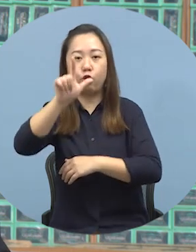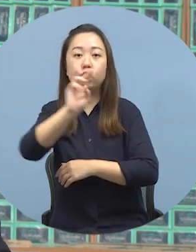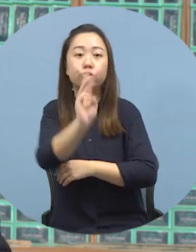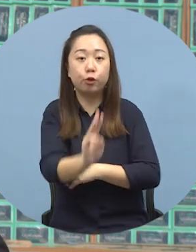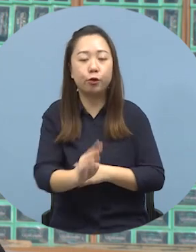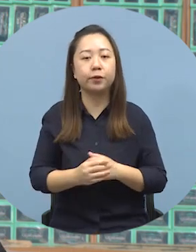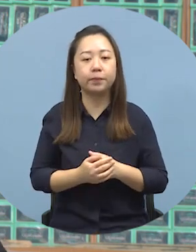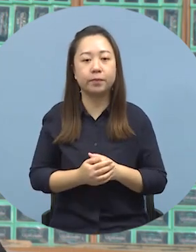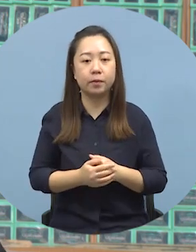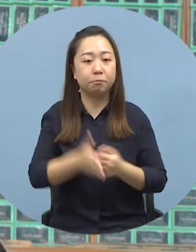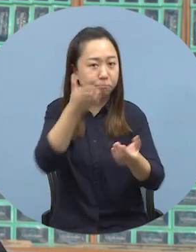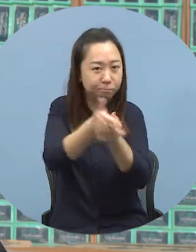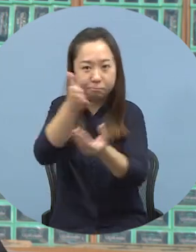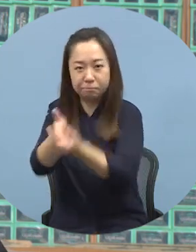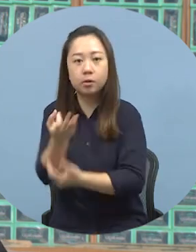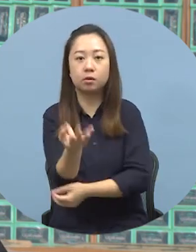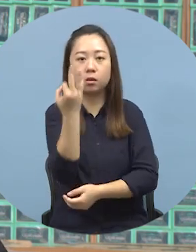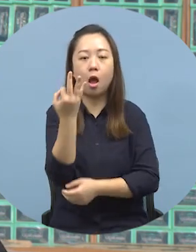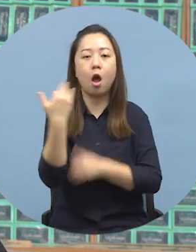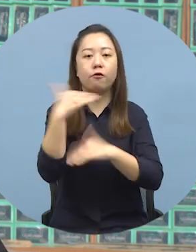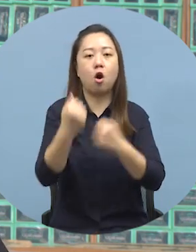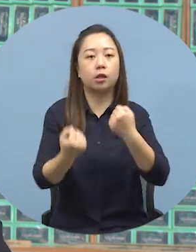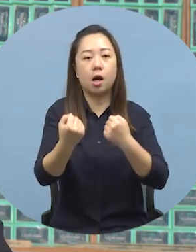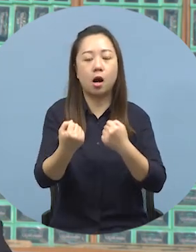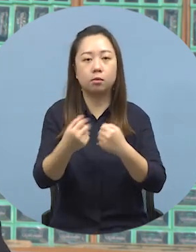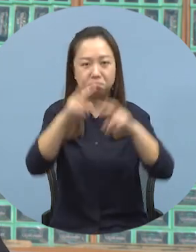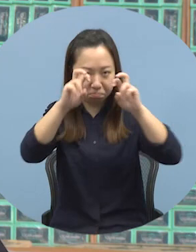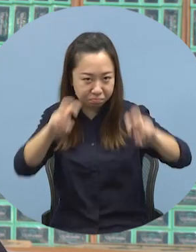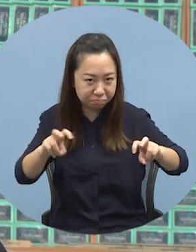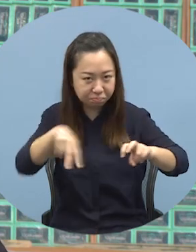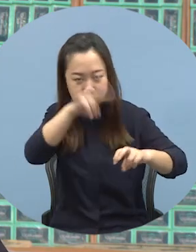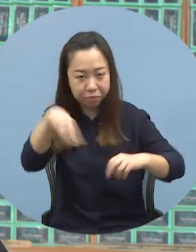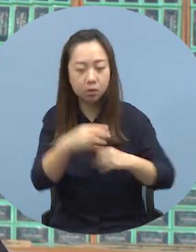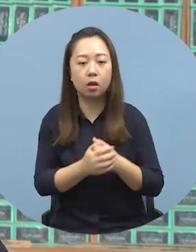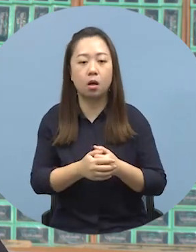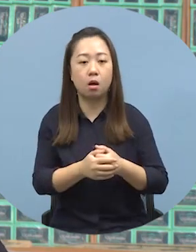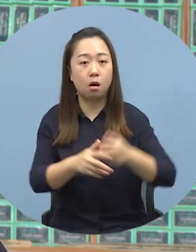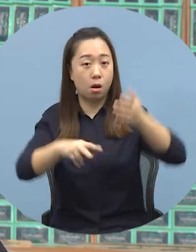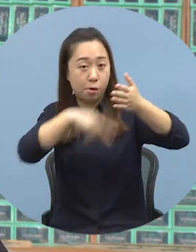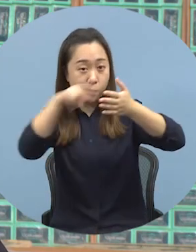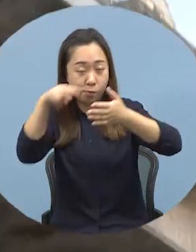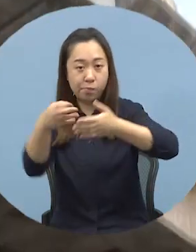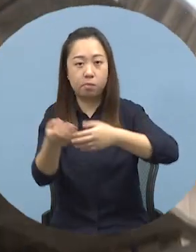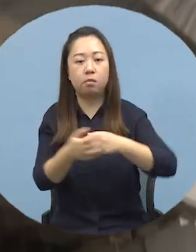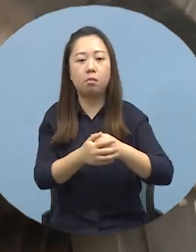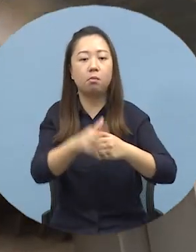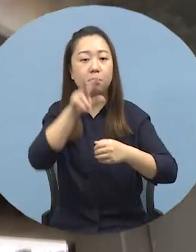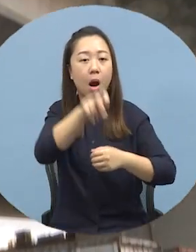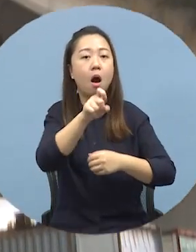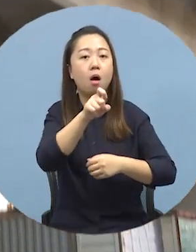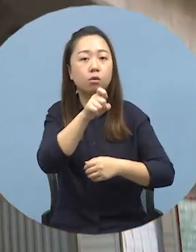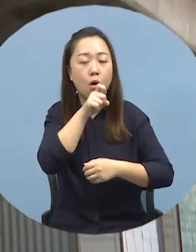水，咁係截查咗三架嘅貨櫃車，並且喺三個貨櫃裏邊共檢獲